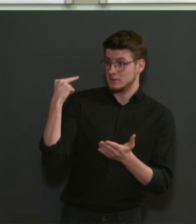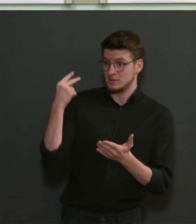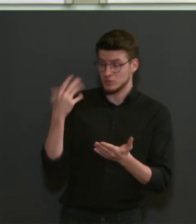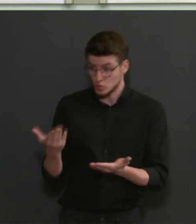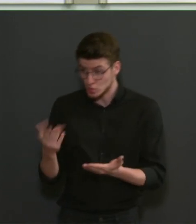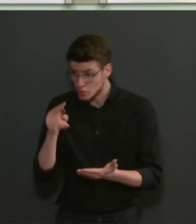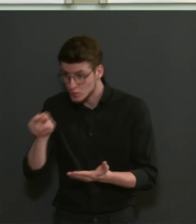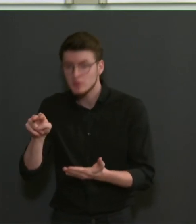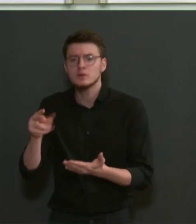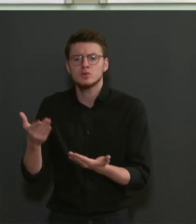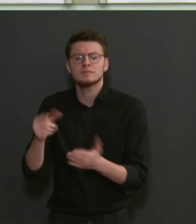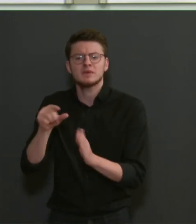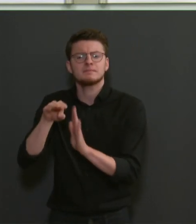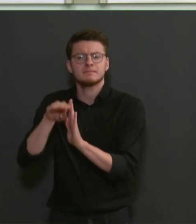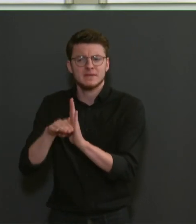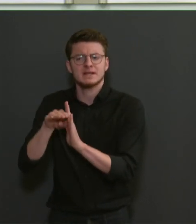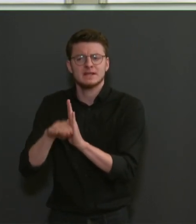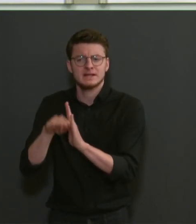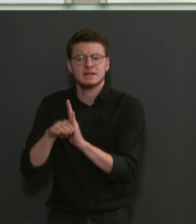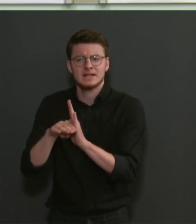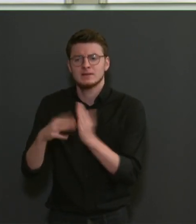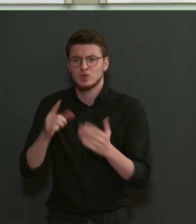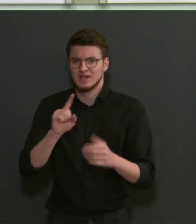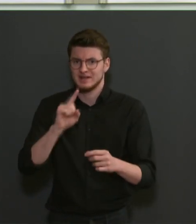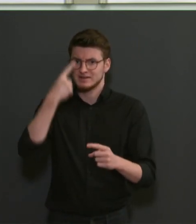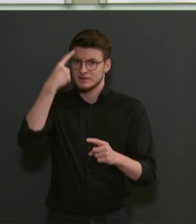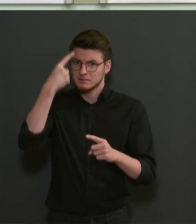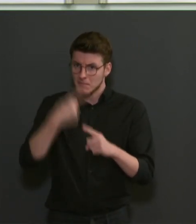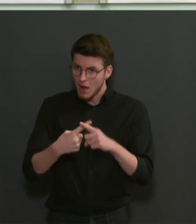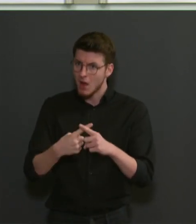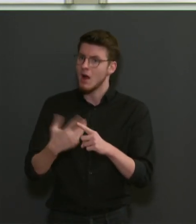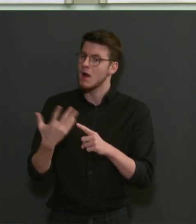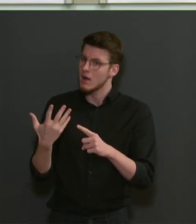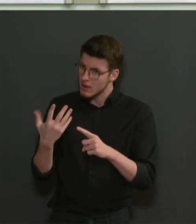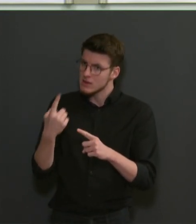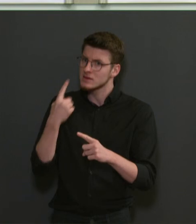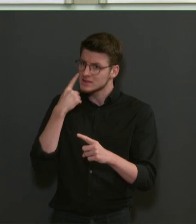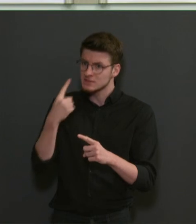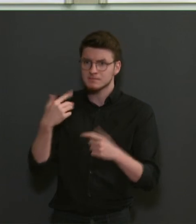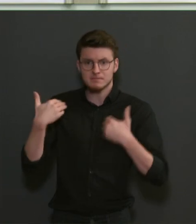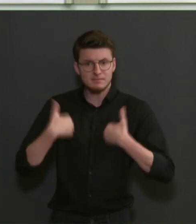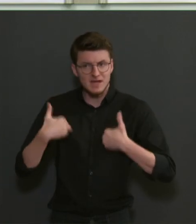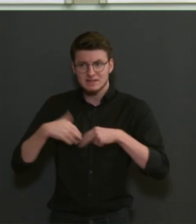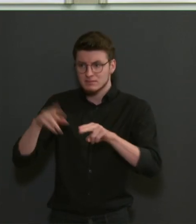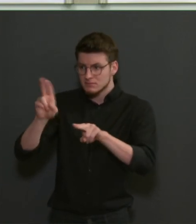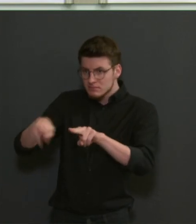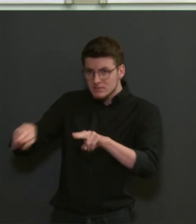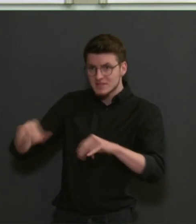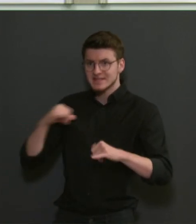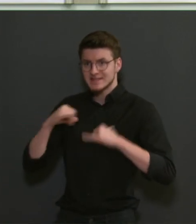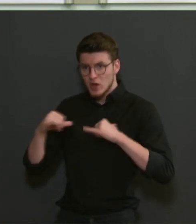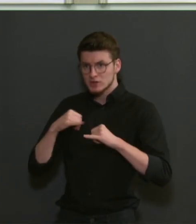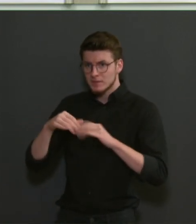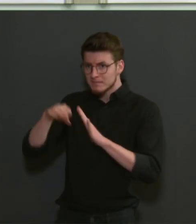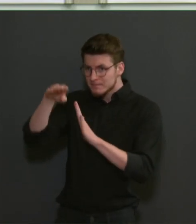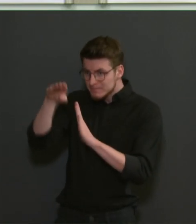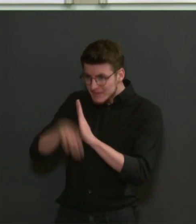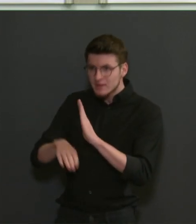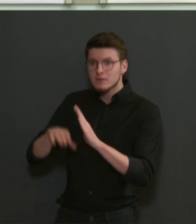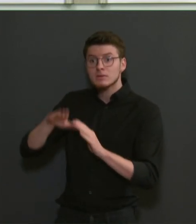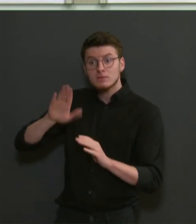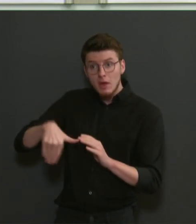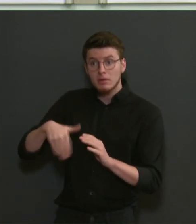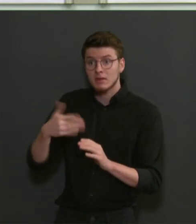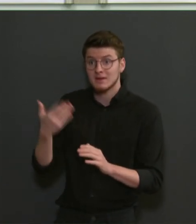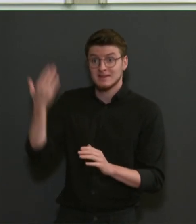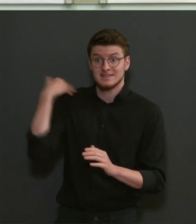is de eerste keer dat het aantal patiënten daalt in onze ziekenhuizen sinds begin september. Weliswaar gaat